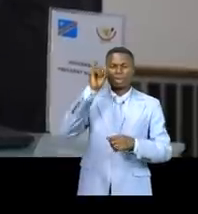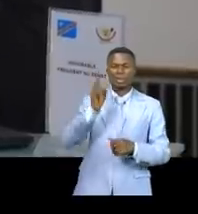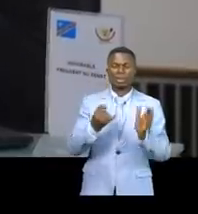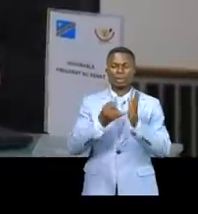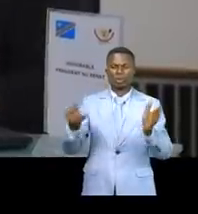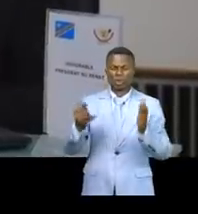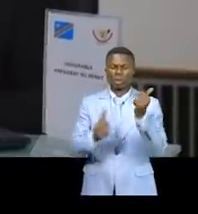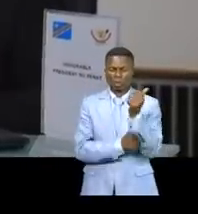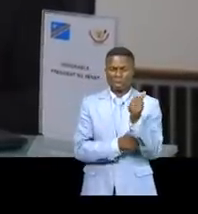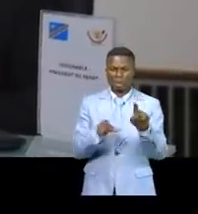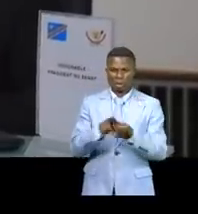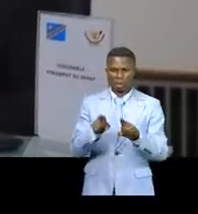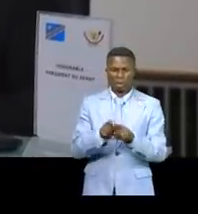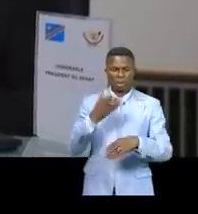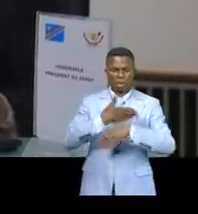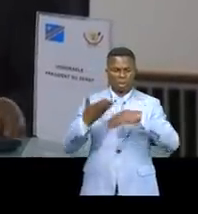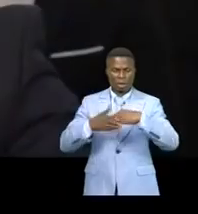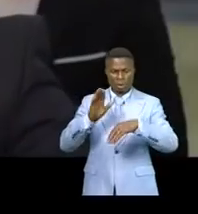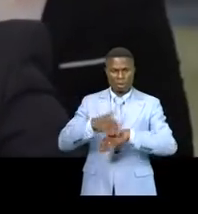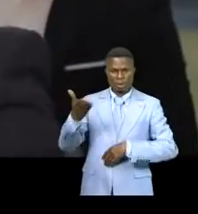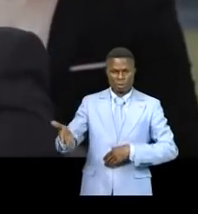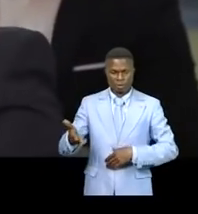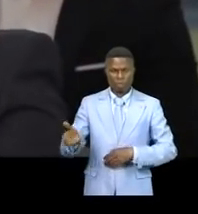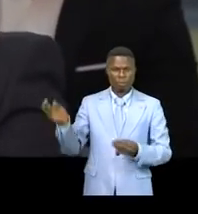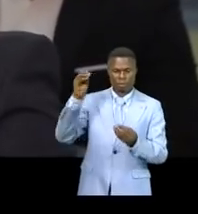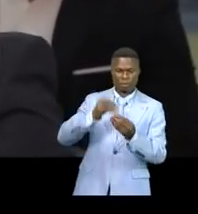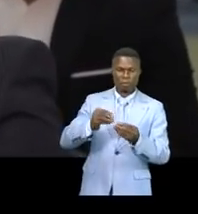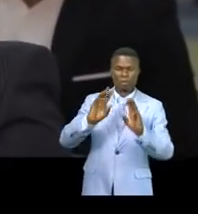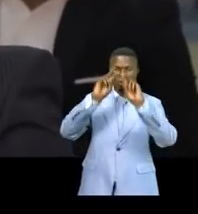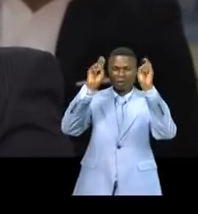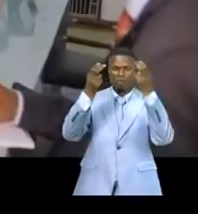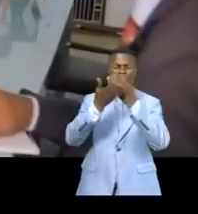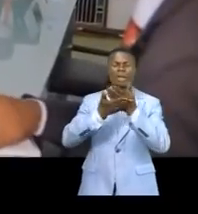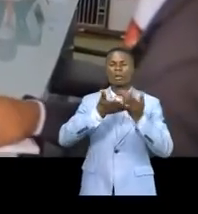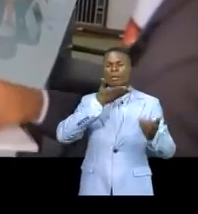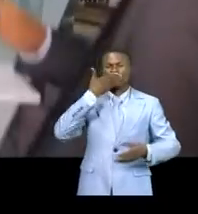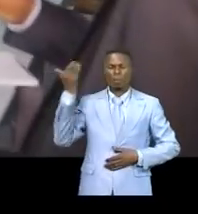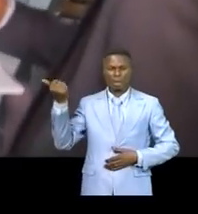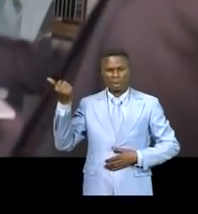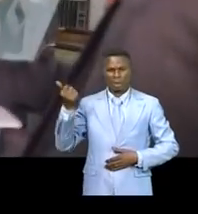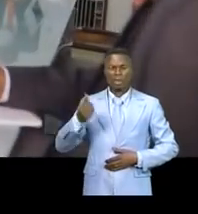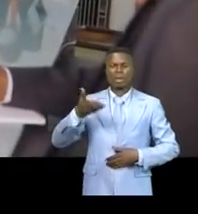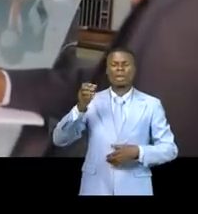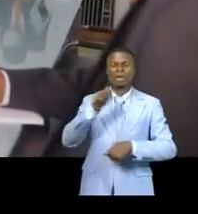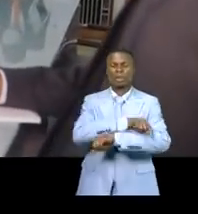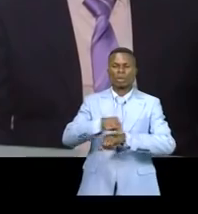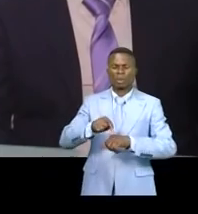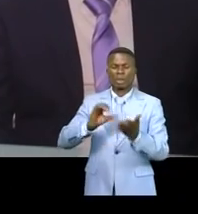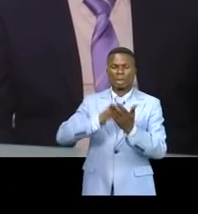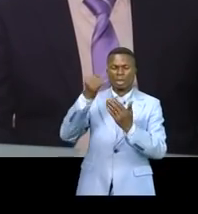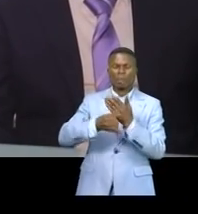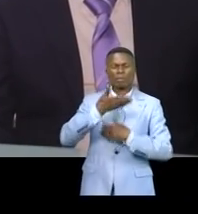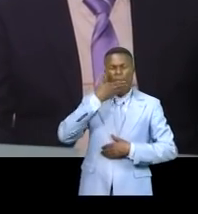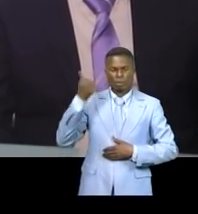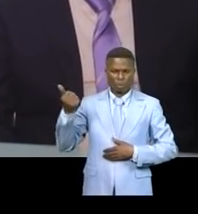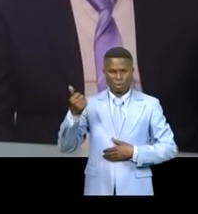porte le même nom sera érigée. À cela s'ajoute une cité moderne administrative et une cité d'affaires. Ce projet ambitieux